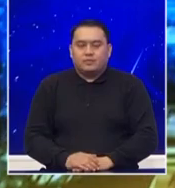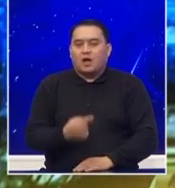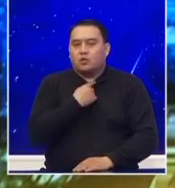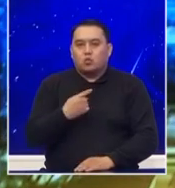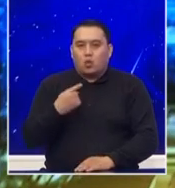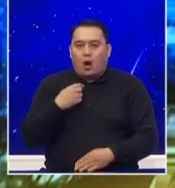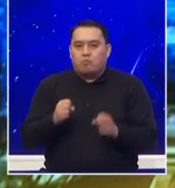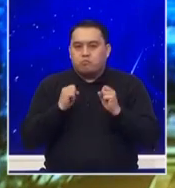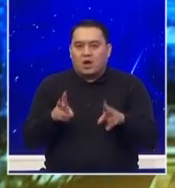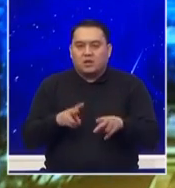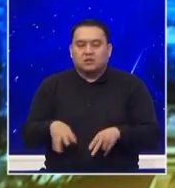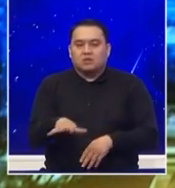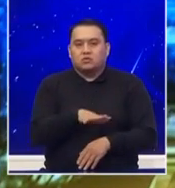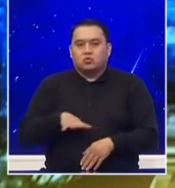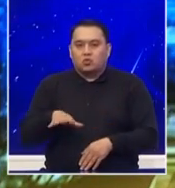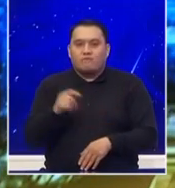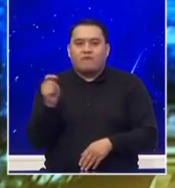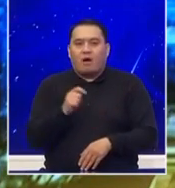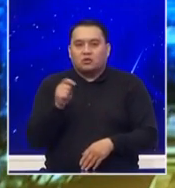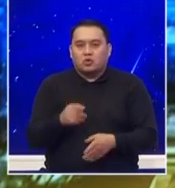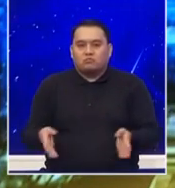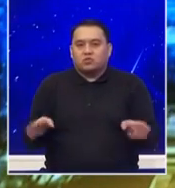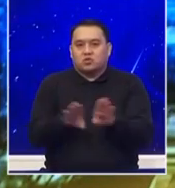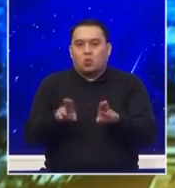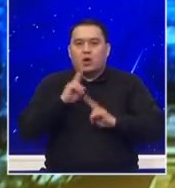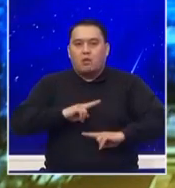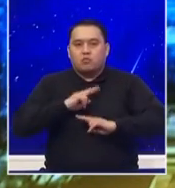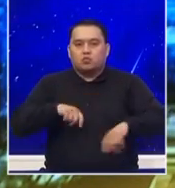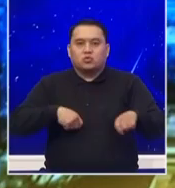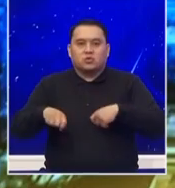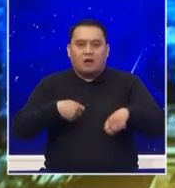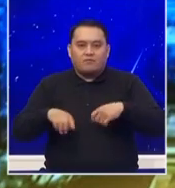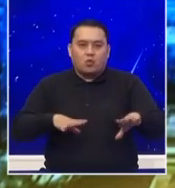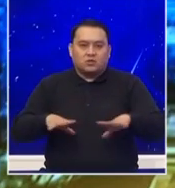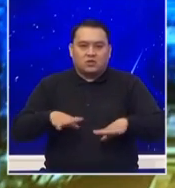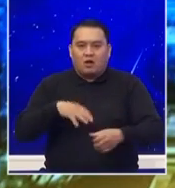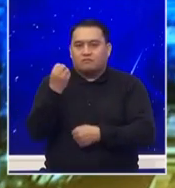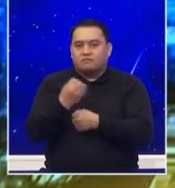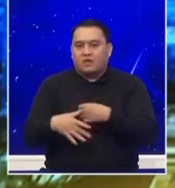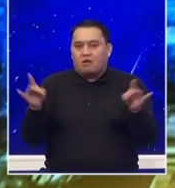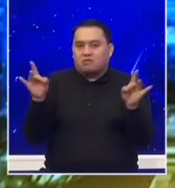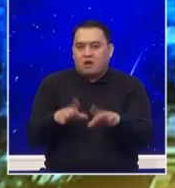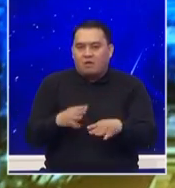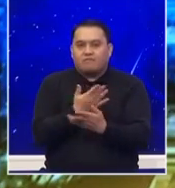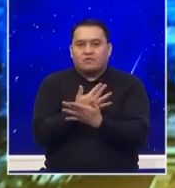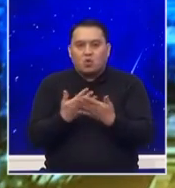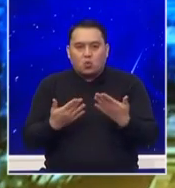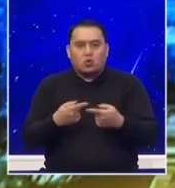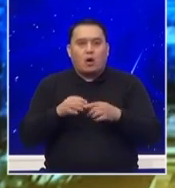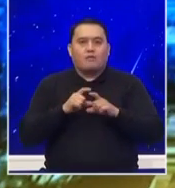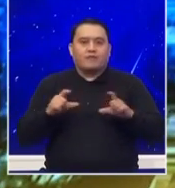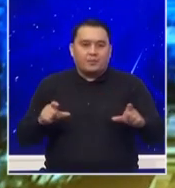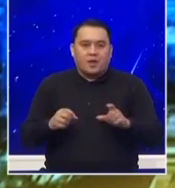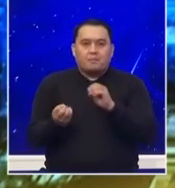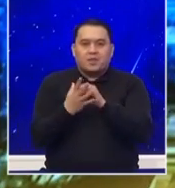Город в красной зоне. Уже в эти выходные приостанавливается работа всех торговых домов и центров, ресторанов, баров, кафе и других